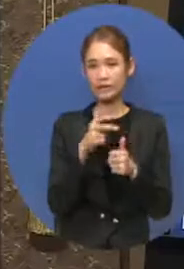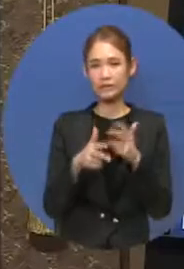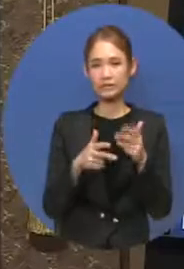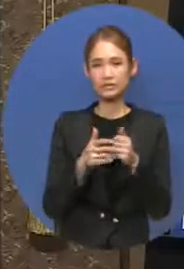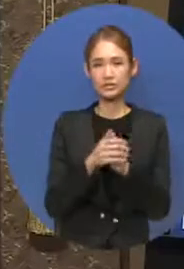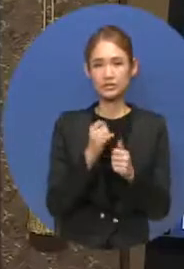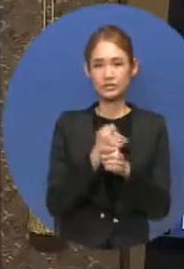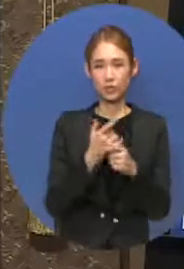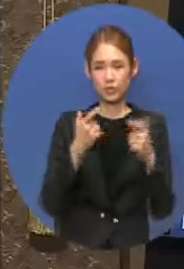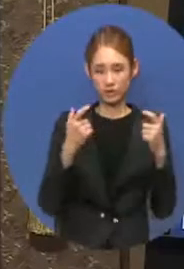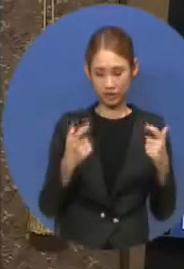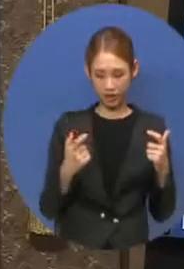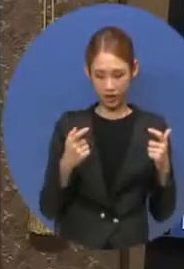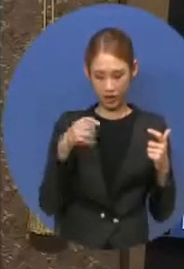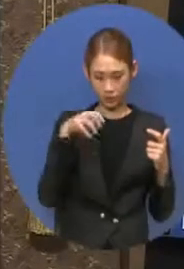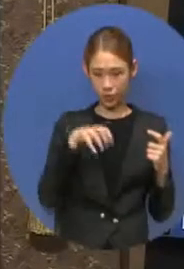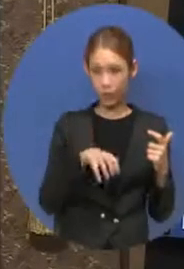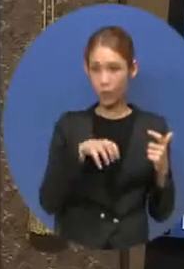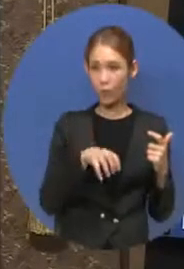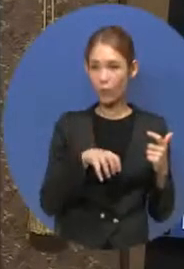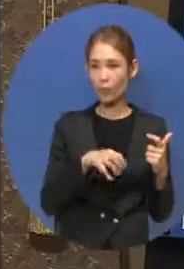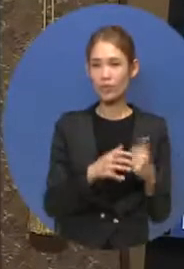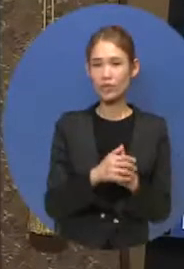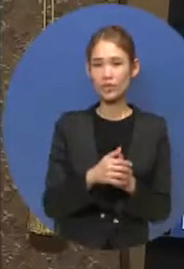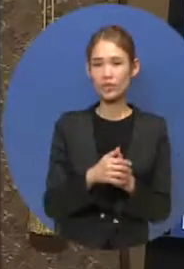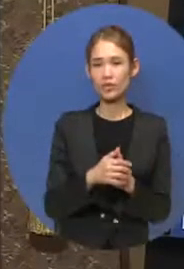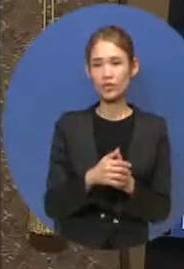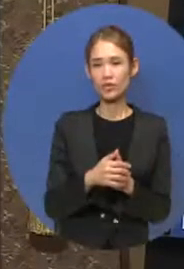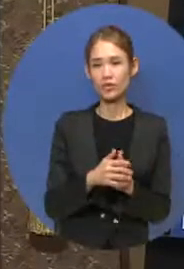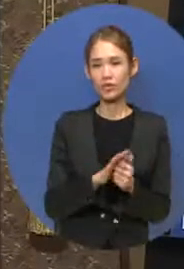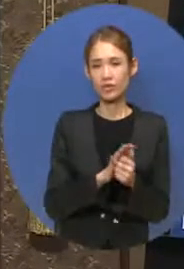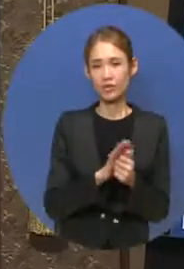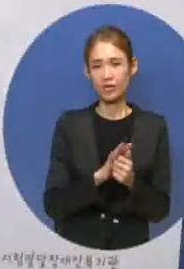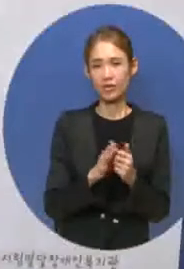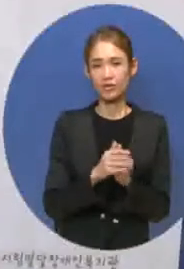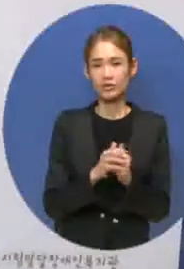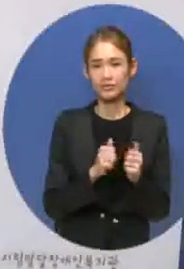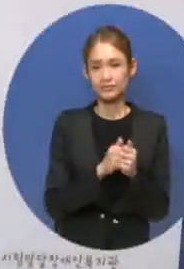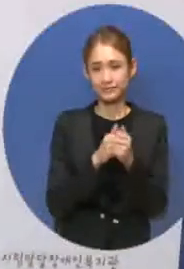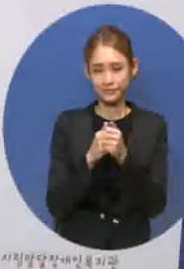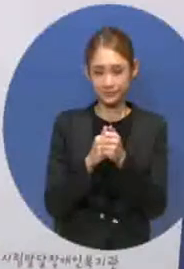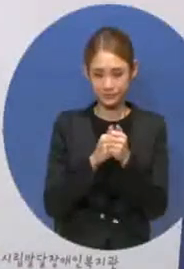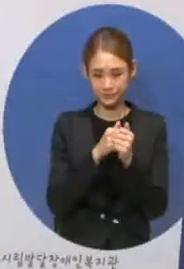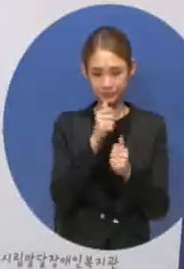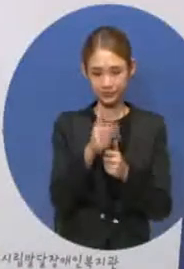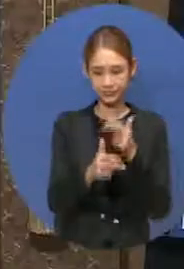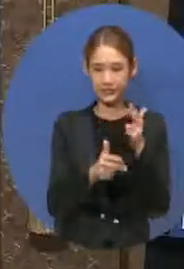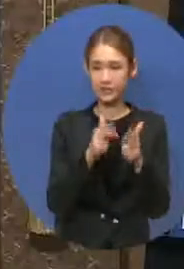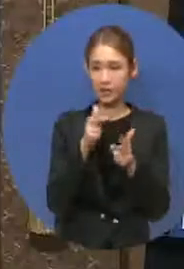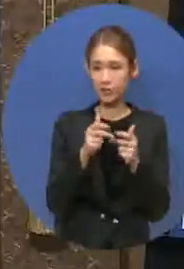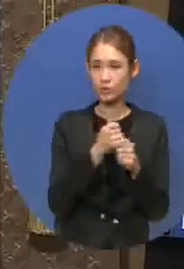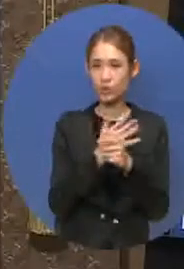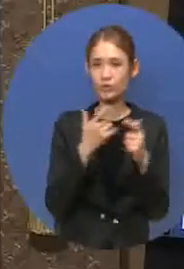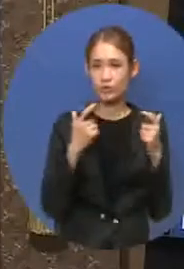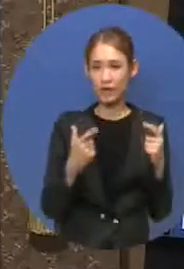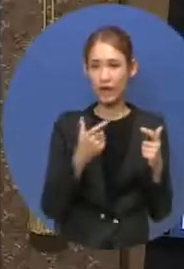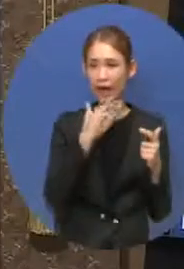저희가 동작구라고 하는 위치하고 있거든요. 그래서 동작구에 대한 서비스인데요. 동행 사업은